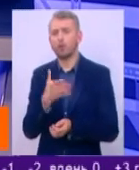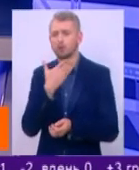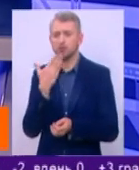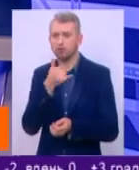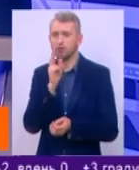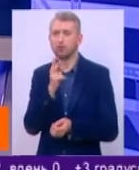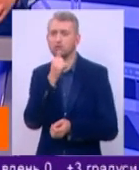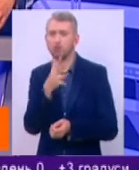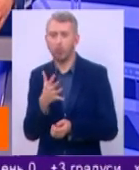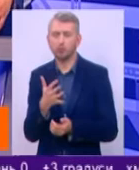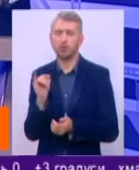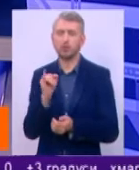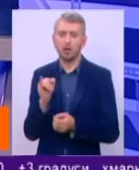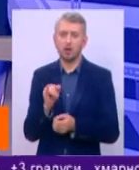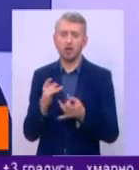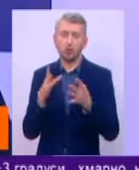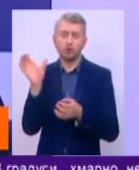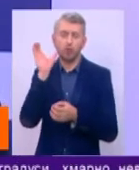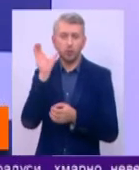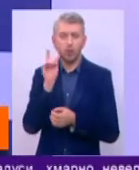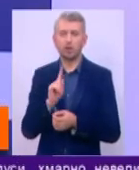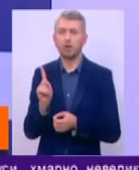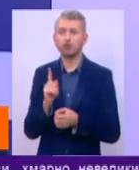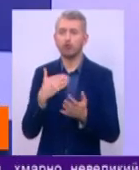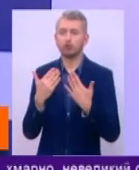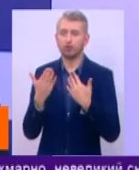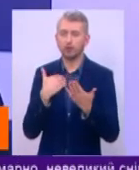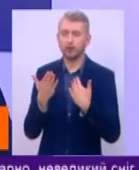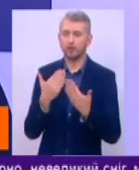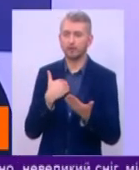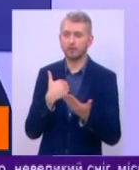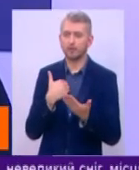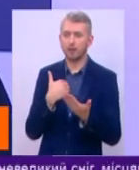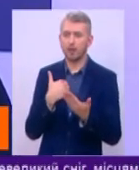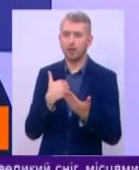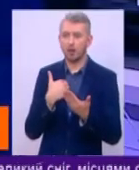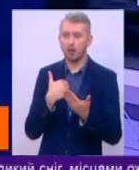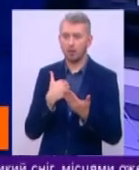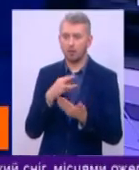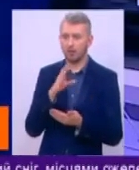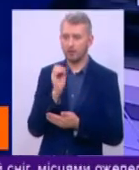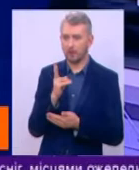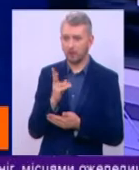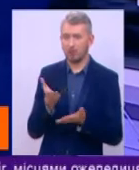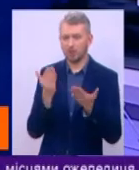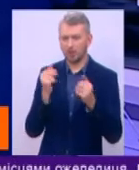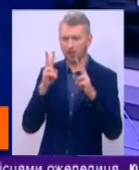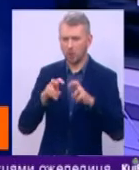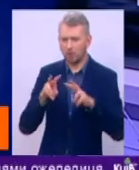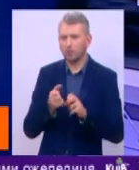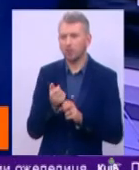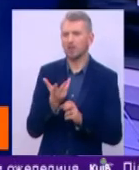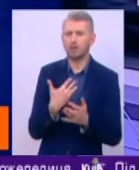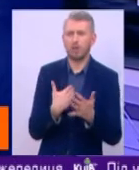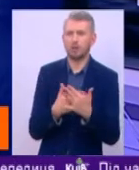змоги зараз, заразом, і просто послухати, що стосується експертизи. Людина, давайте розберемо кілька